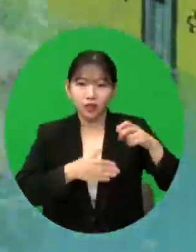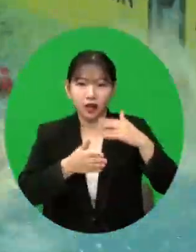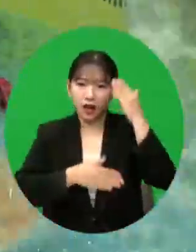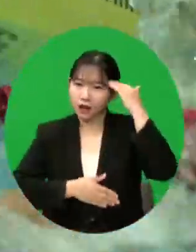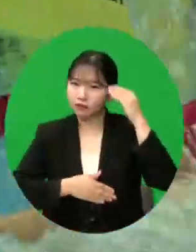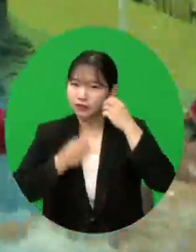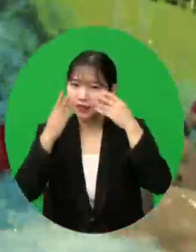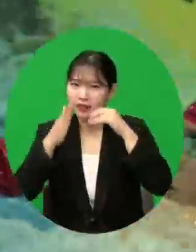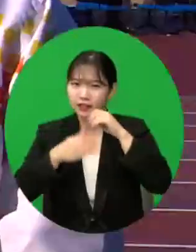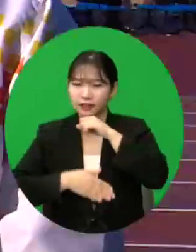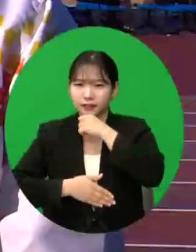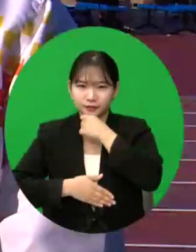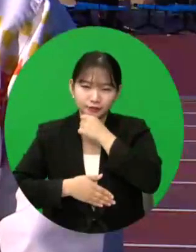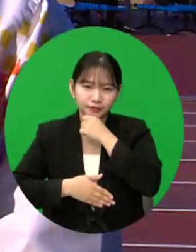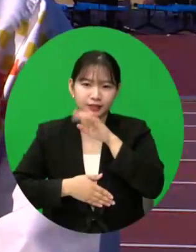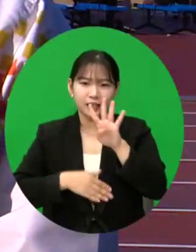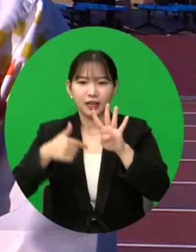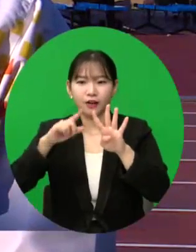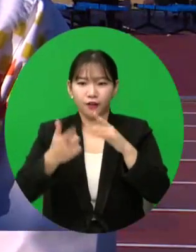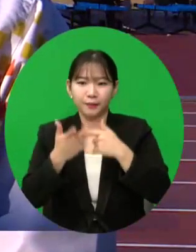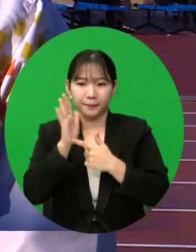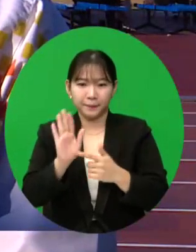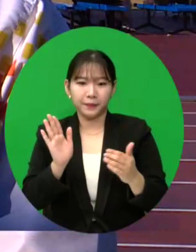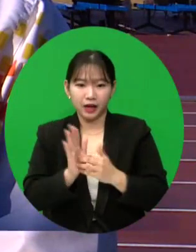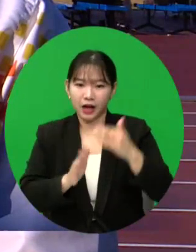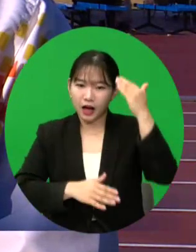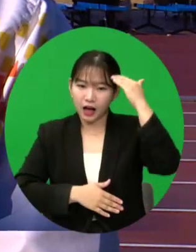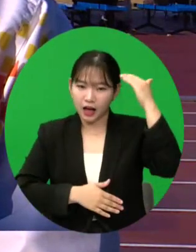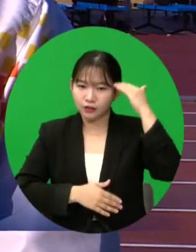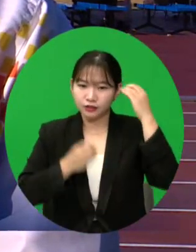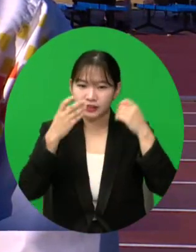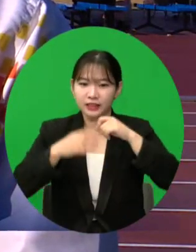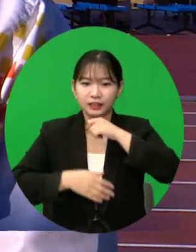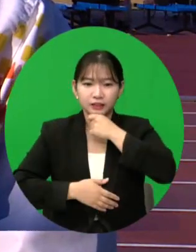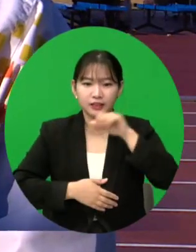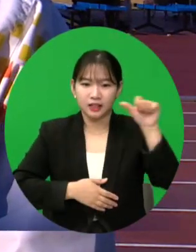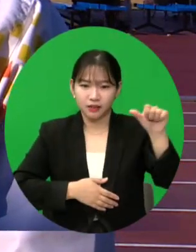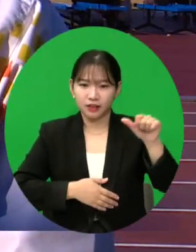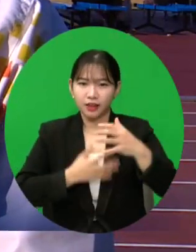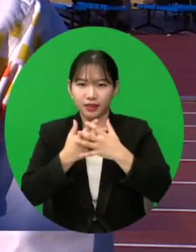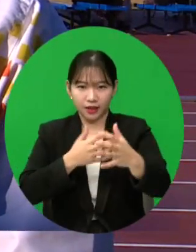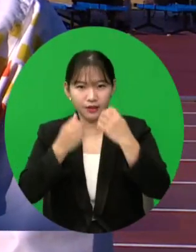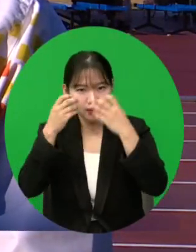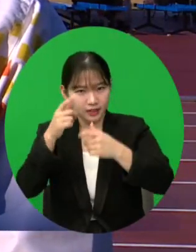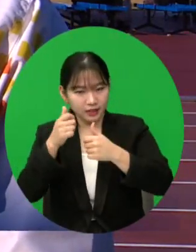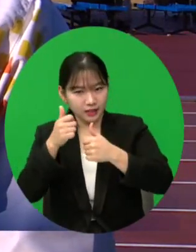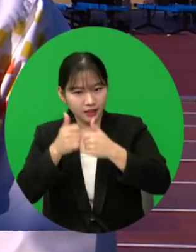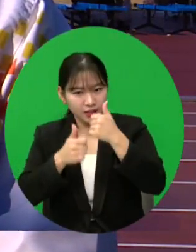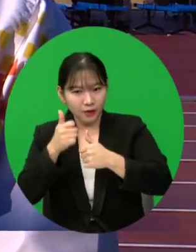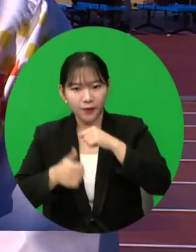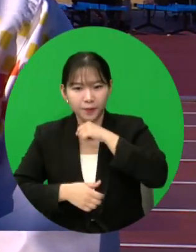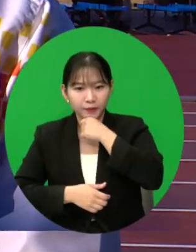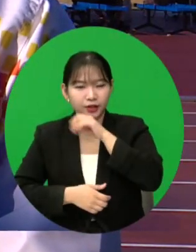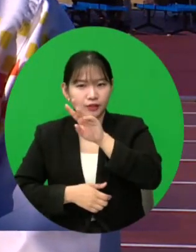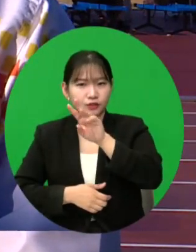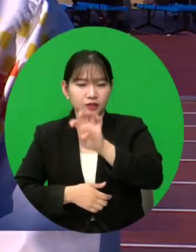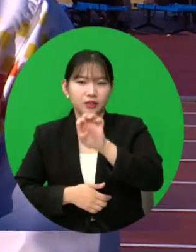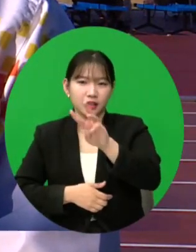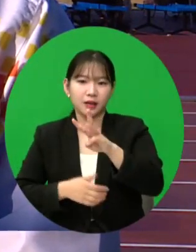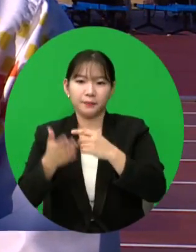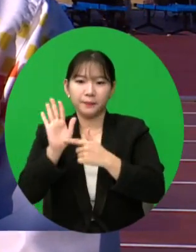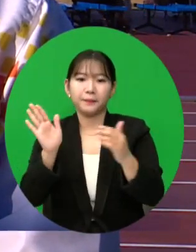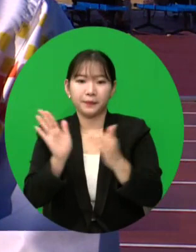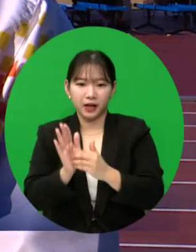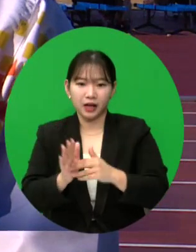4건이 나왔습니다. 한국 신기록 5개와 또 대회 신기록 43개가 나왔다는 것입니다. 그만큼 이제 경기장